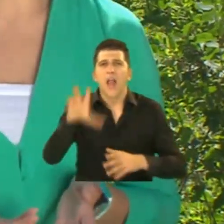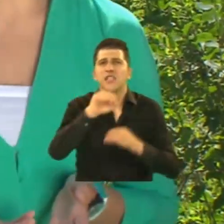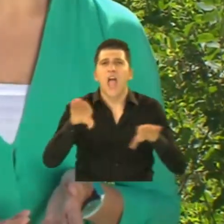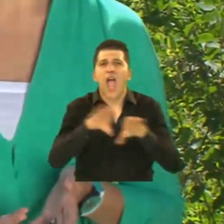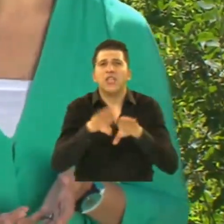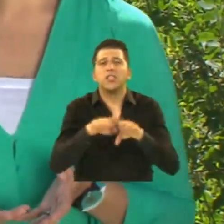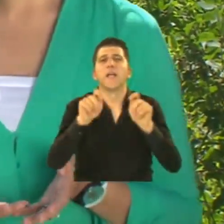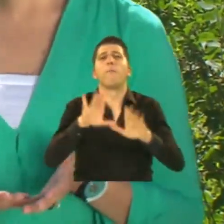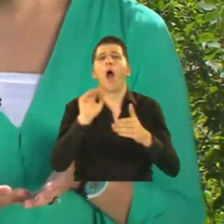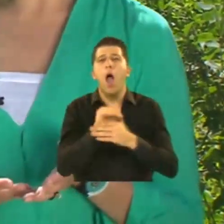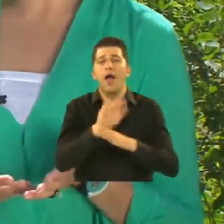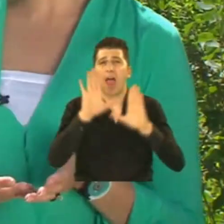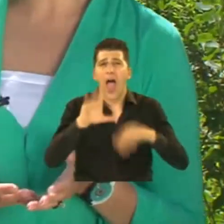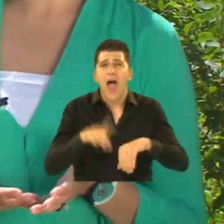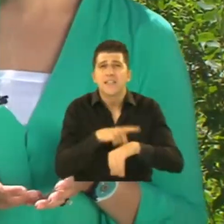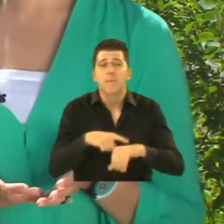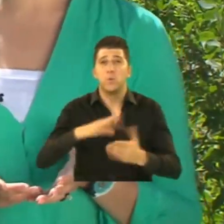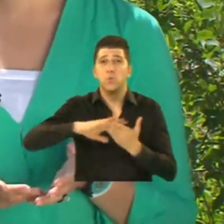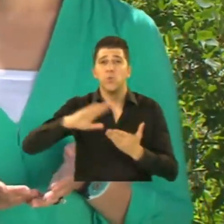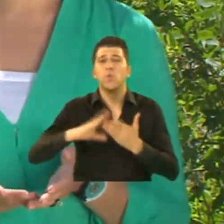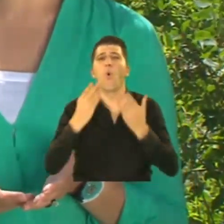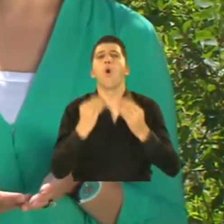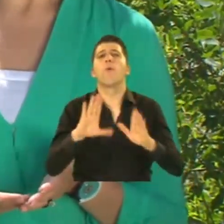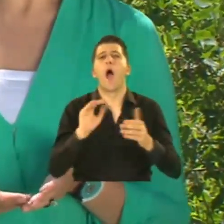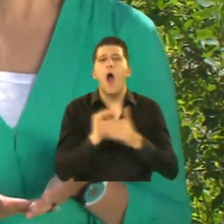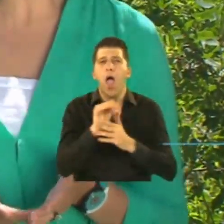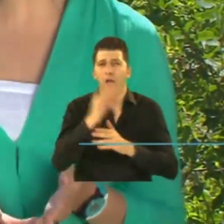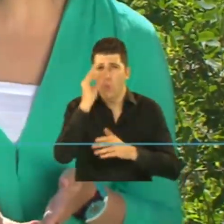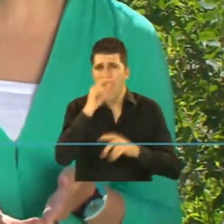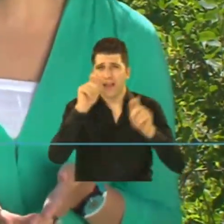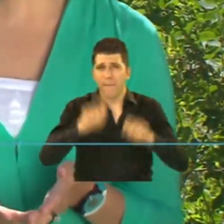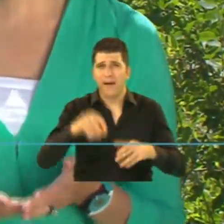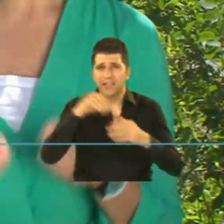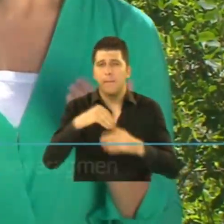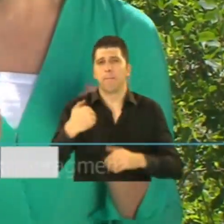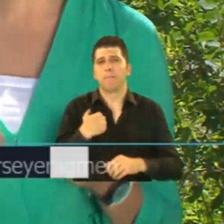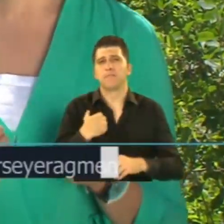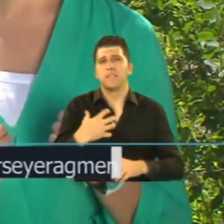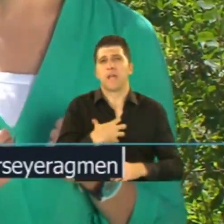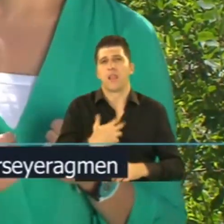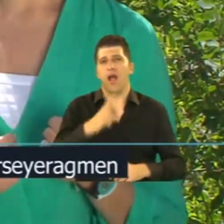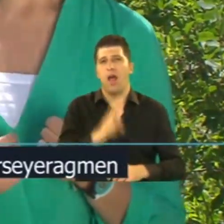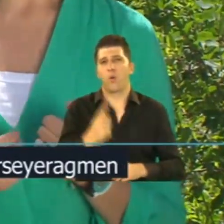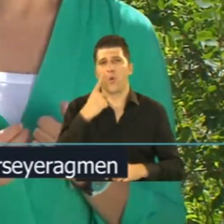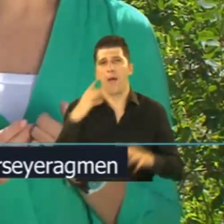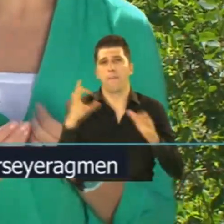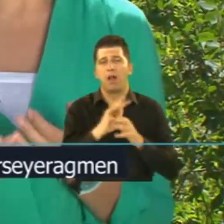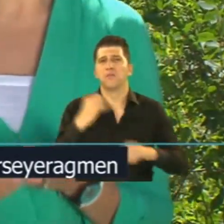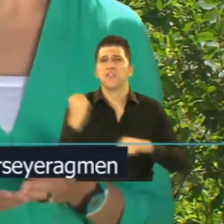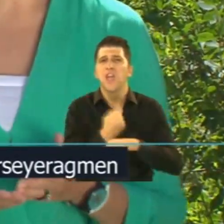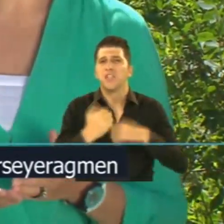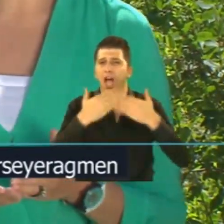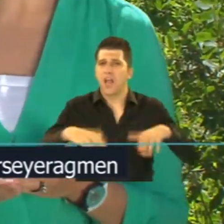herkese eşit davranmıyor. Hayat her zaman yolunda da gitmiyor. Hayatı kolaylaştırmak bizim elimizde. Taşlara